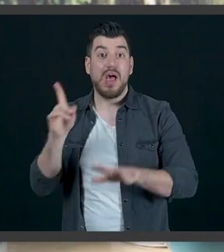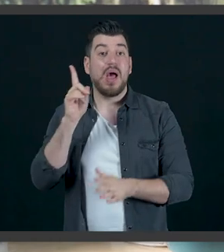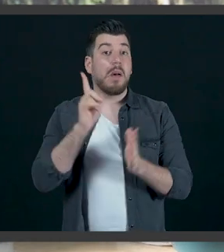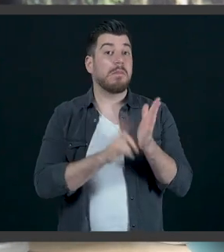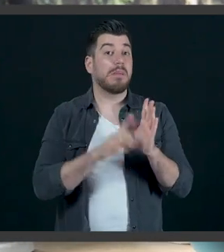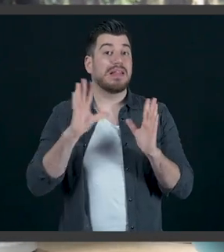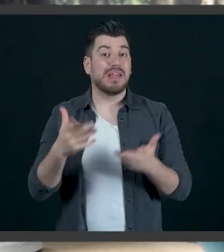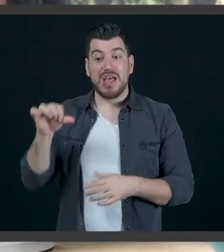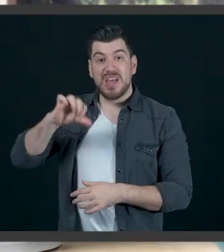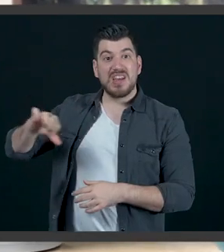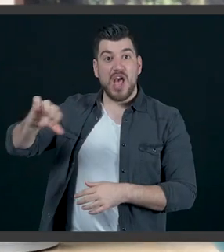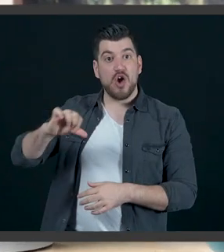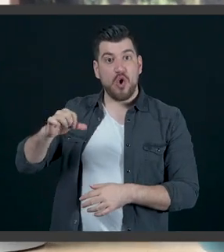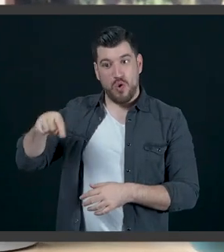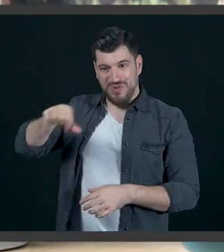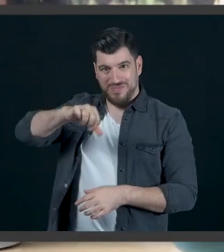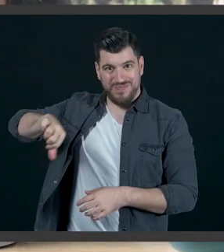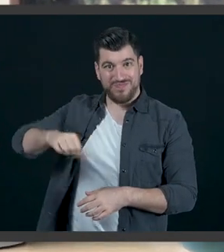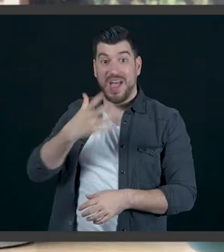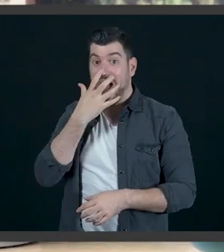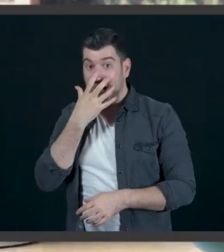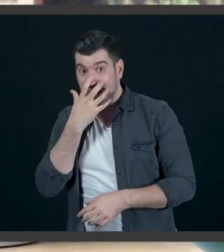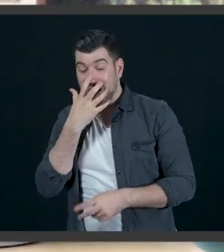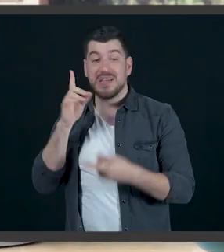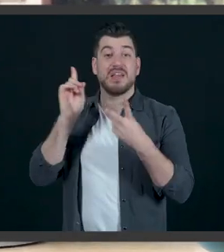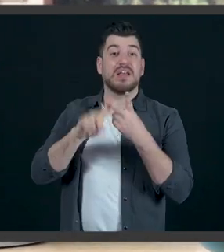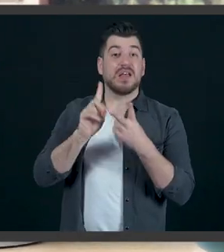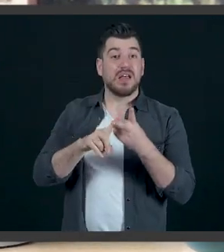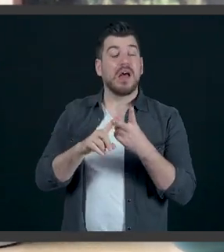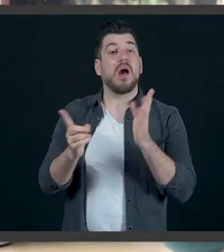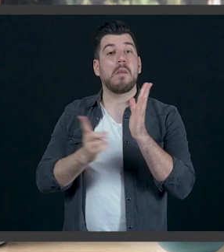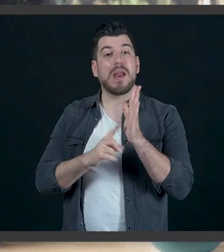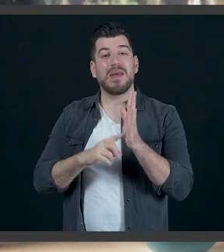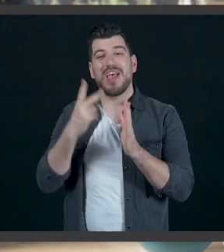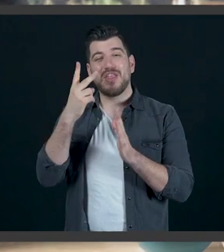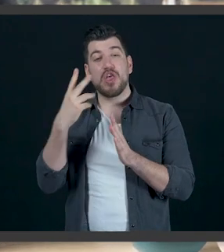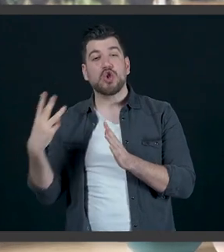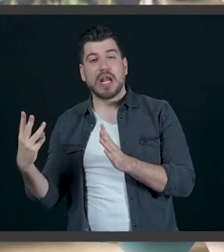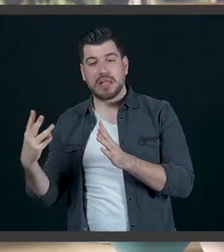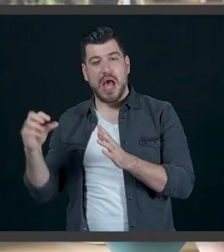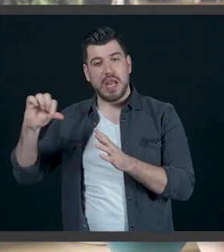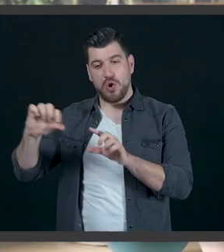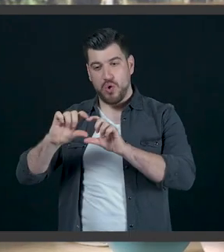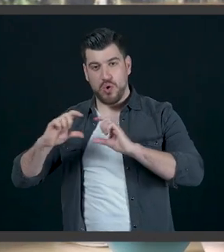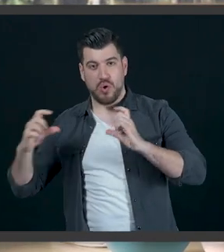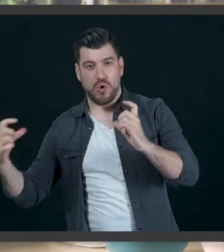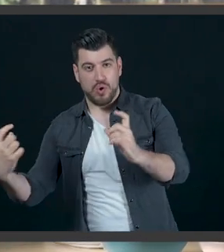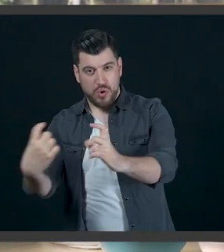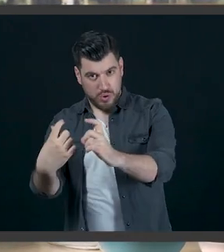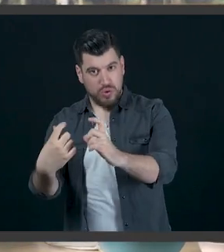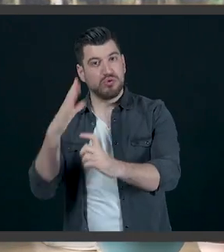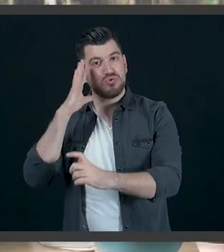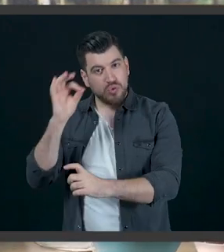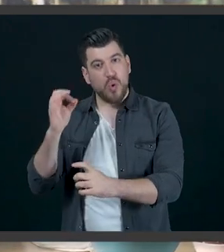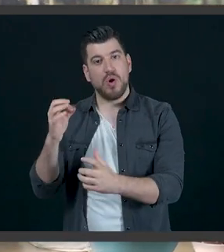προϋπόθεση είναι το νερό μας να είναι καυτό. Απαραίτητη προϋπόθεση είναι να έχουμε βάλει 2 τρίτα τουλάχιστον γεμάτο νερό